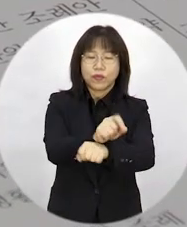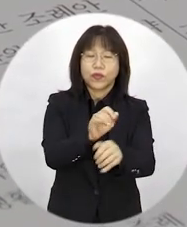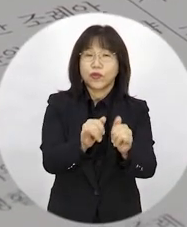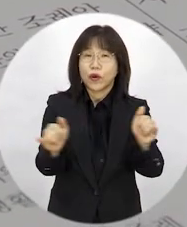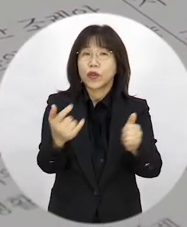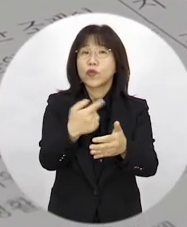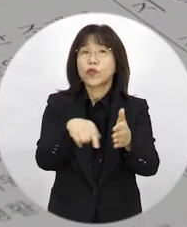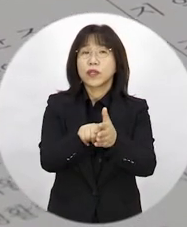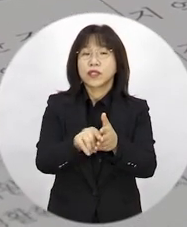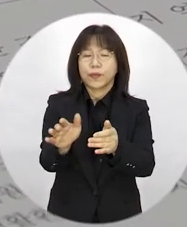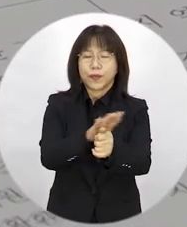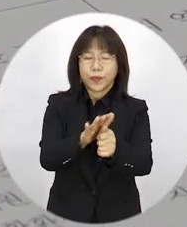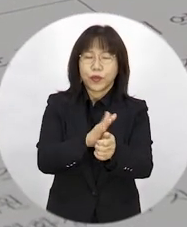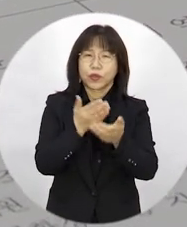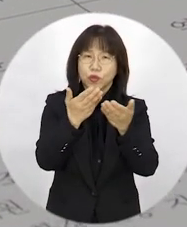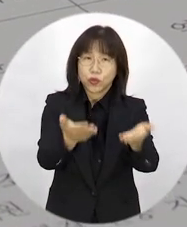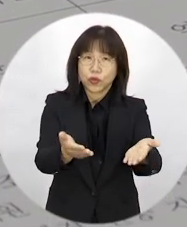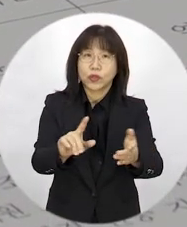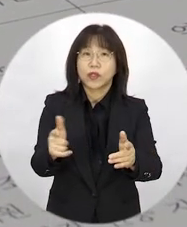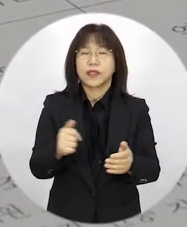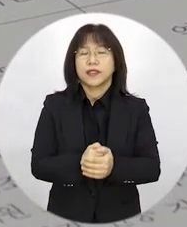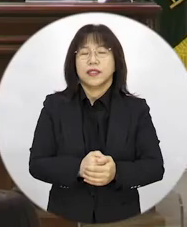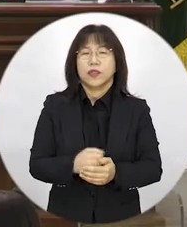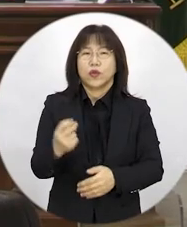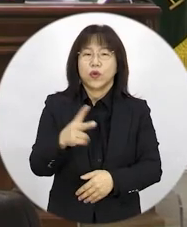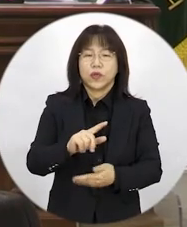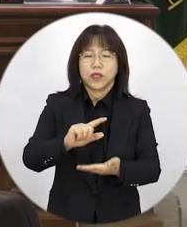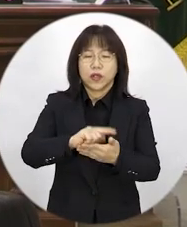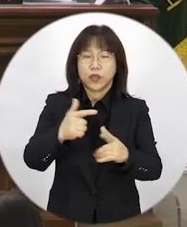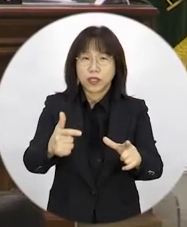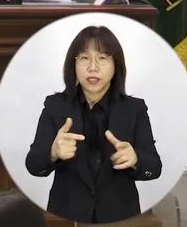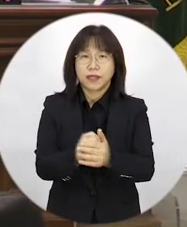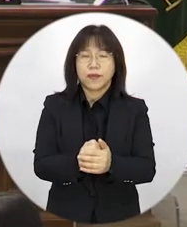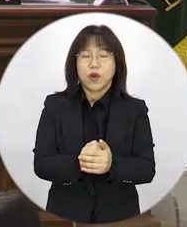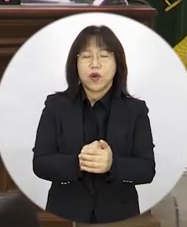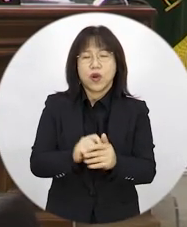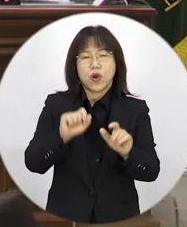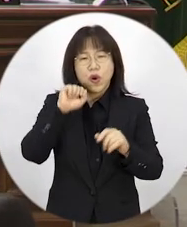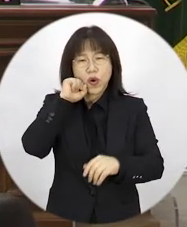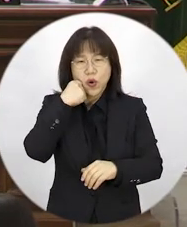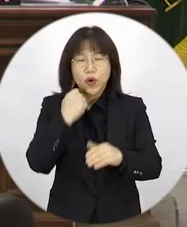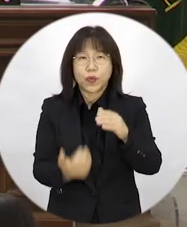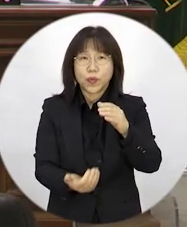등 7건을, 행정재무위원회에서는 서울특별시